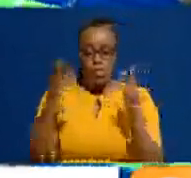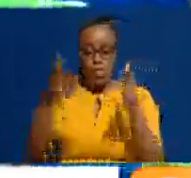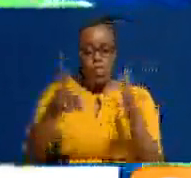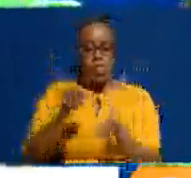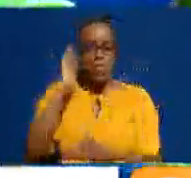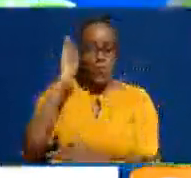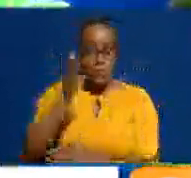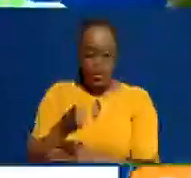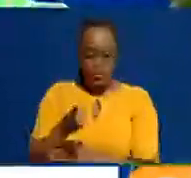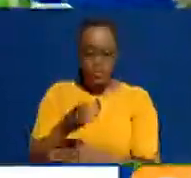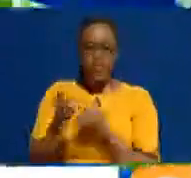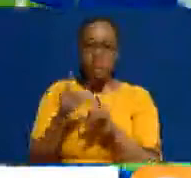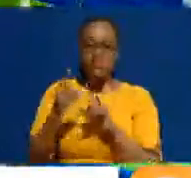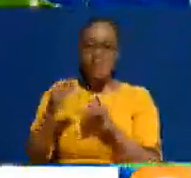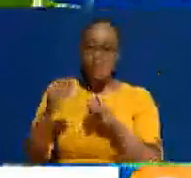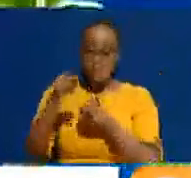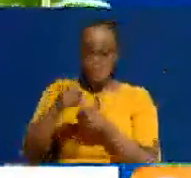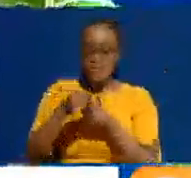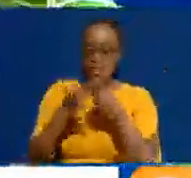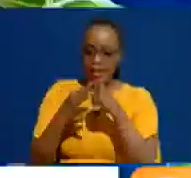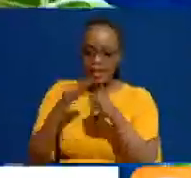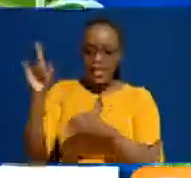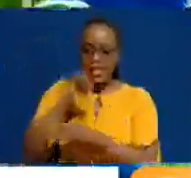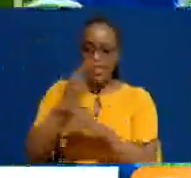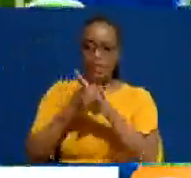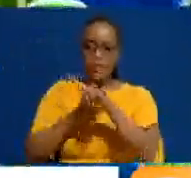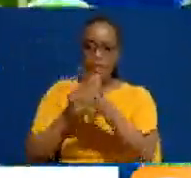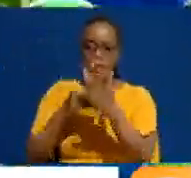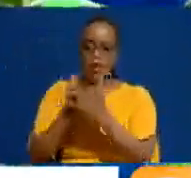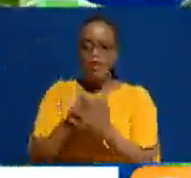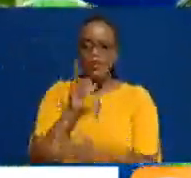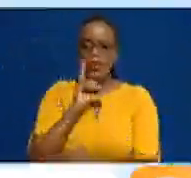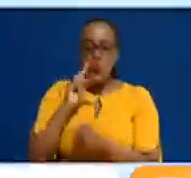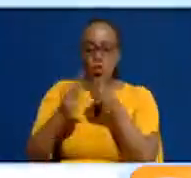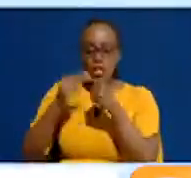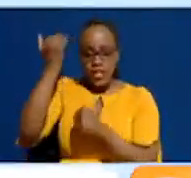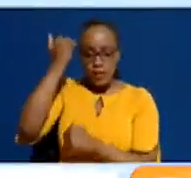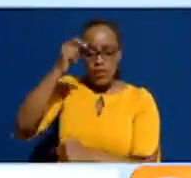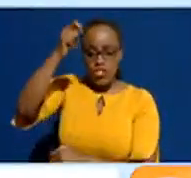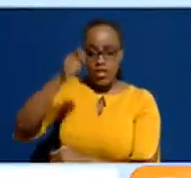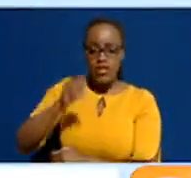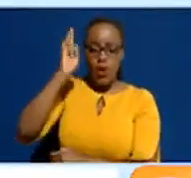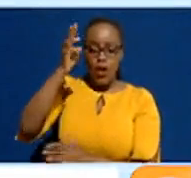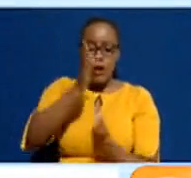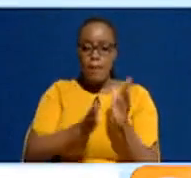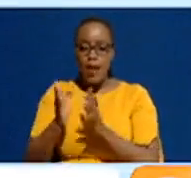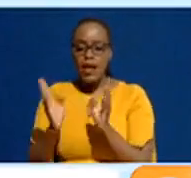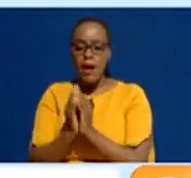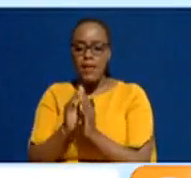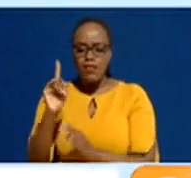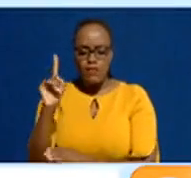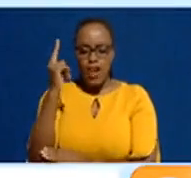present. Ikiwa ni siku ya nane tangu kesi kuwasilishwa, hapo kesho majaji saba wa mahakama ya upeo wataandaa kikao cha